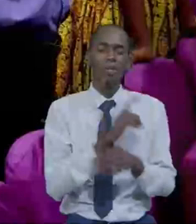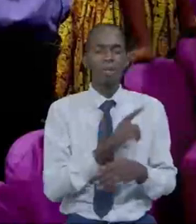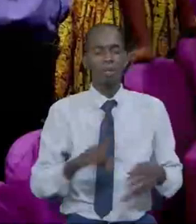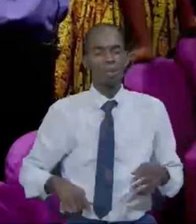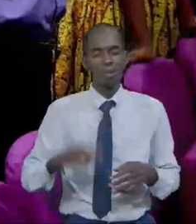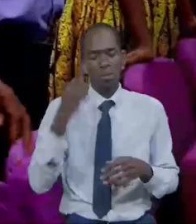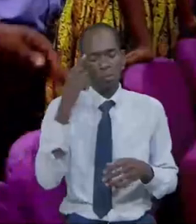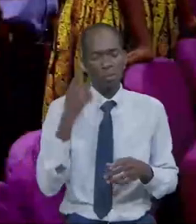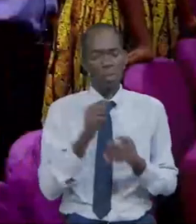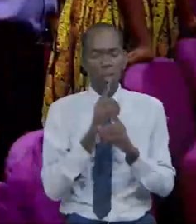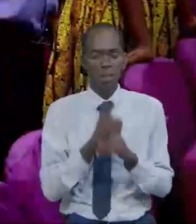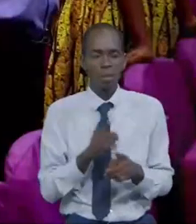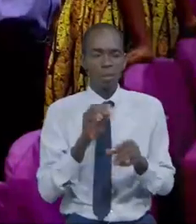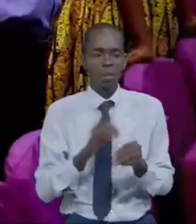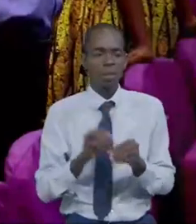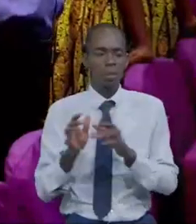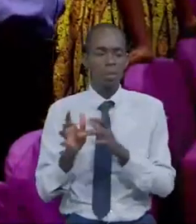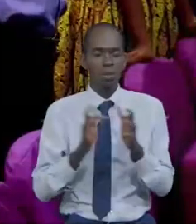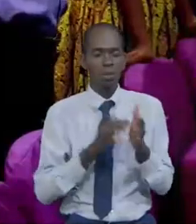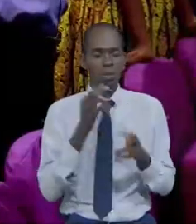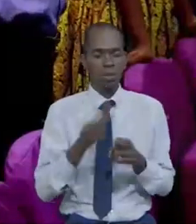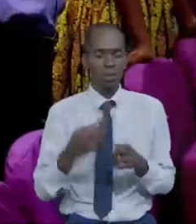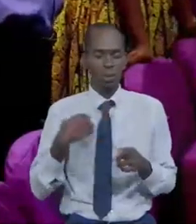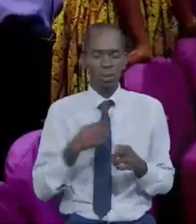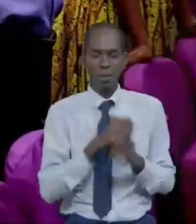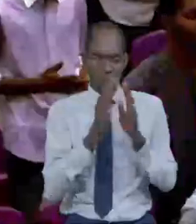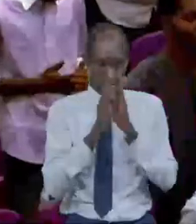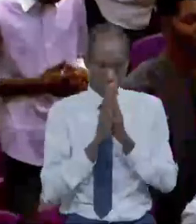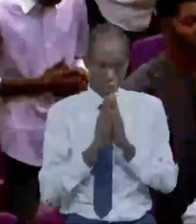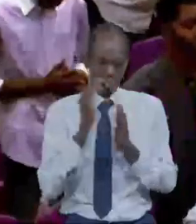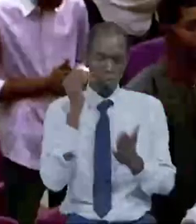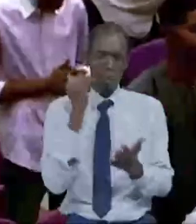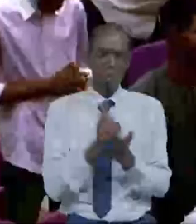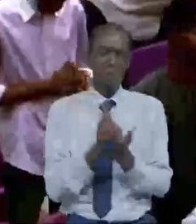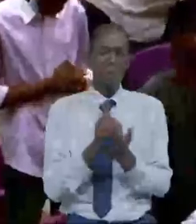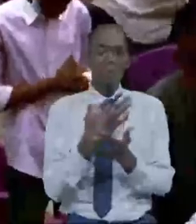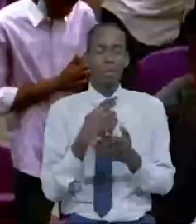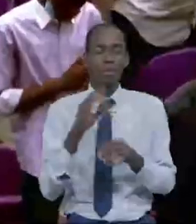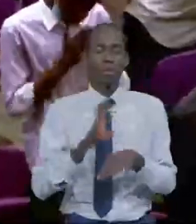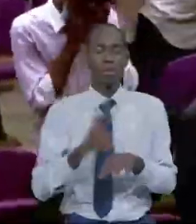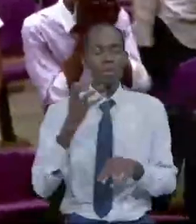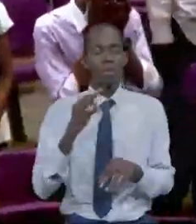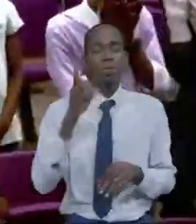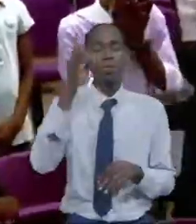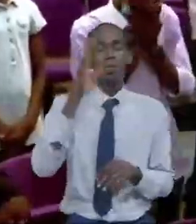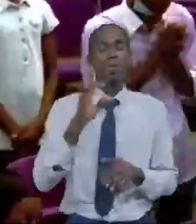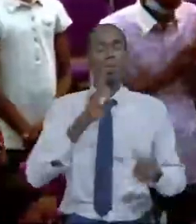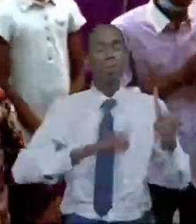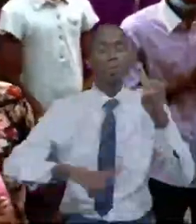as exaucés. Au nom de Jésus, nous prions. Et que l'Église de Dieu